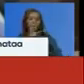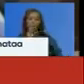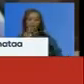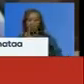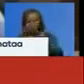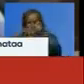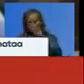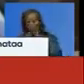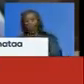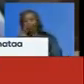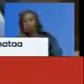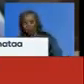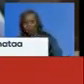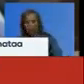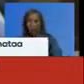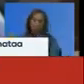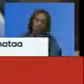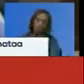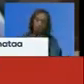አንቀጽ 2